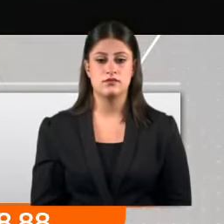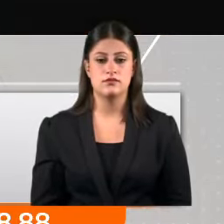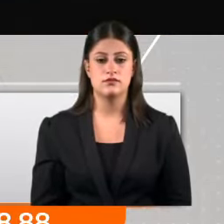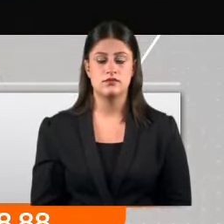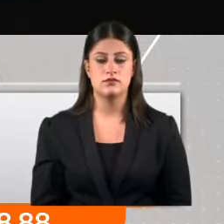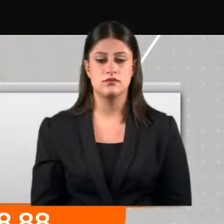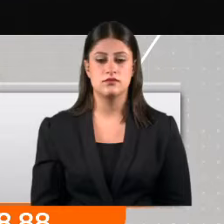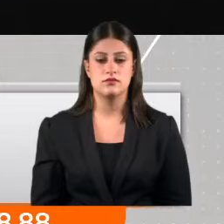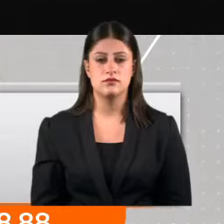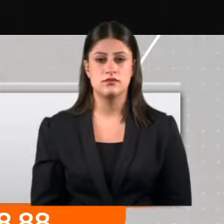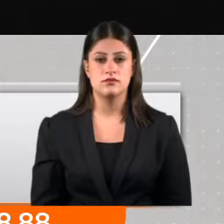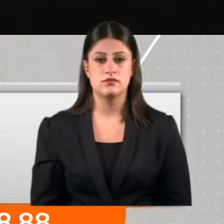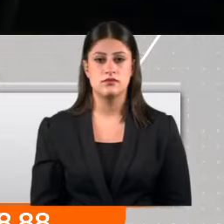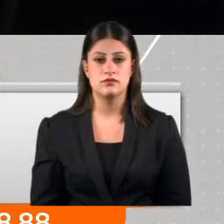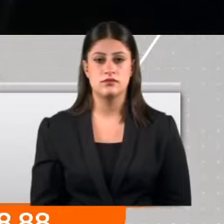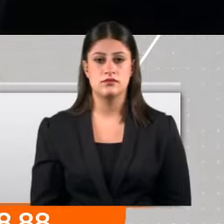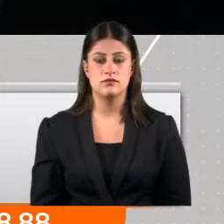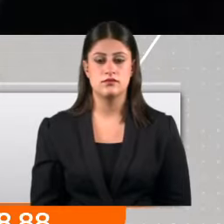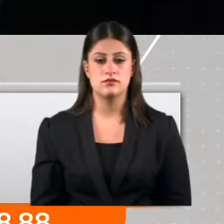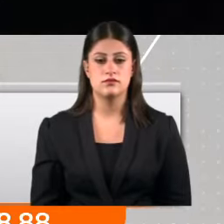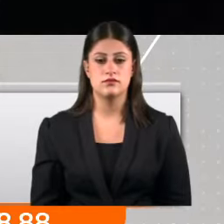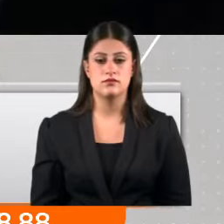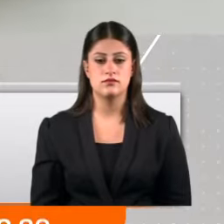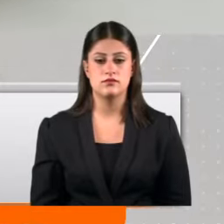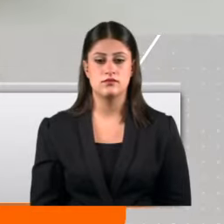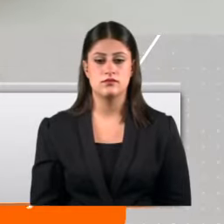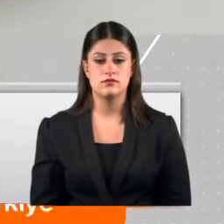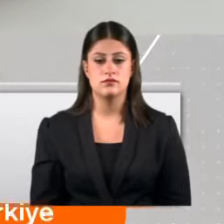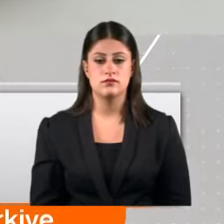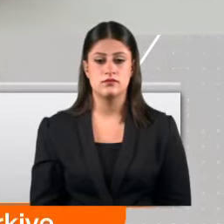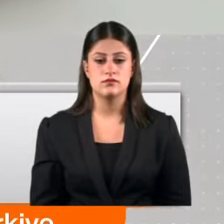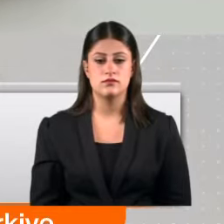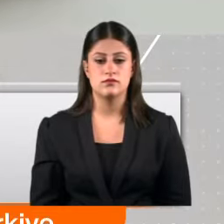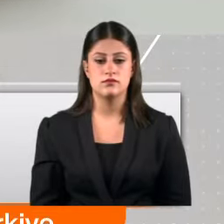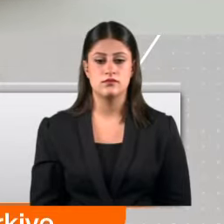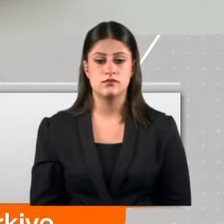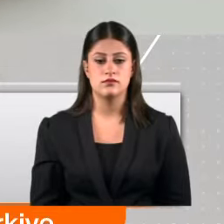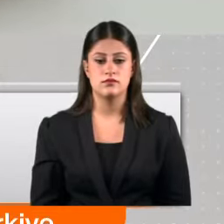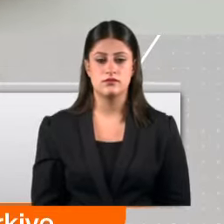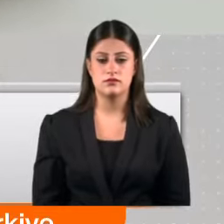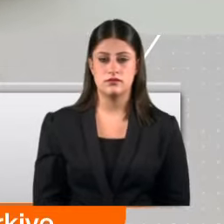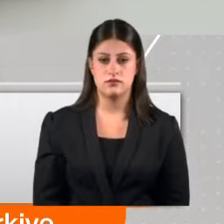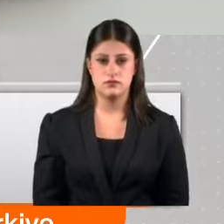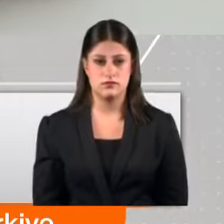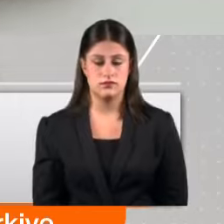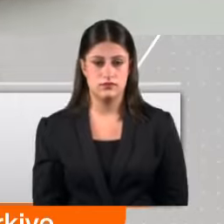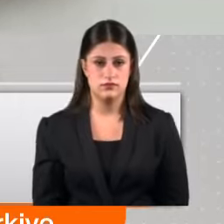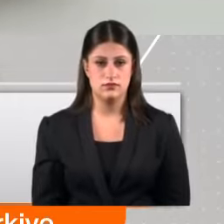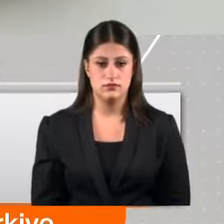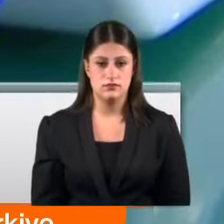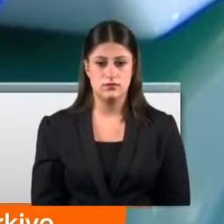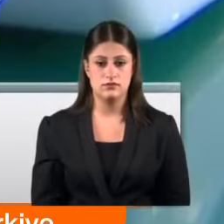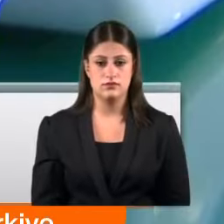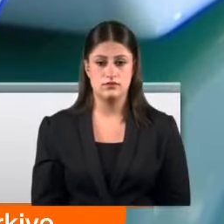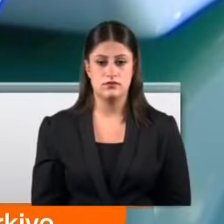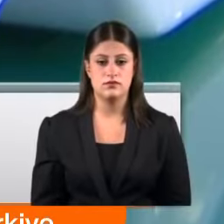dairesine işlem yapıp bana dekontrolmasını verip arkasından ben de mail atacağım, yetişecek